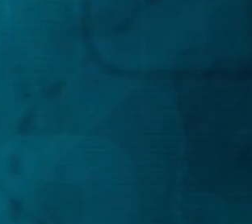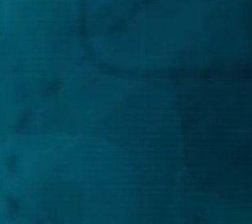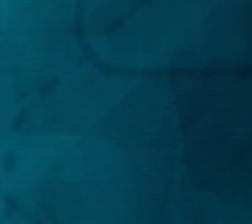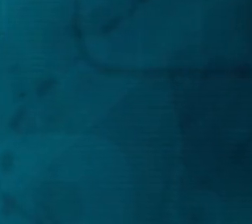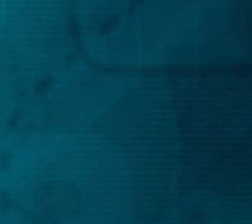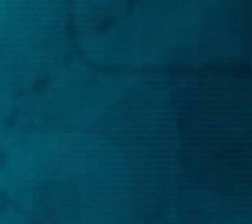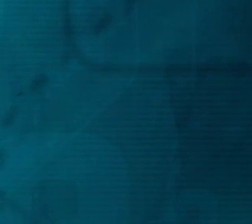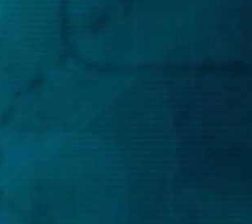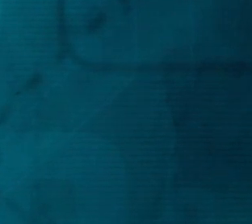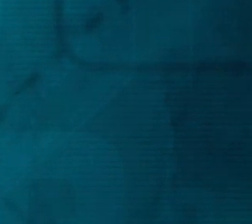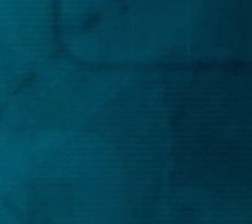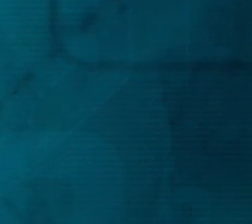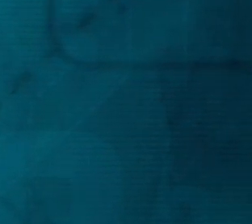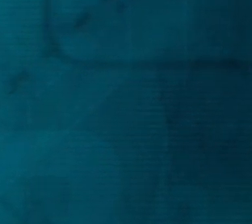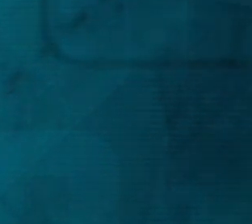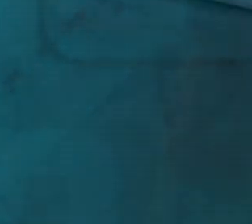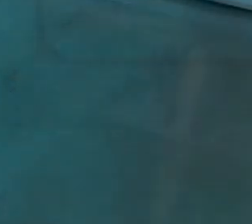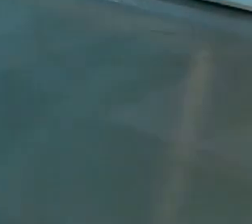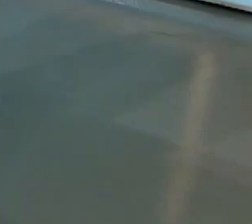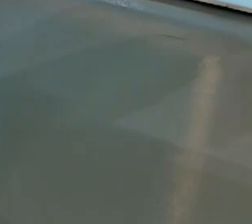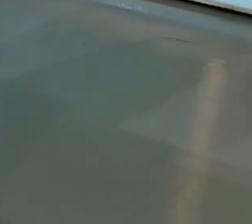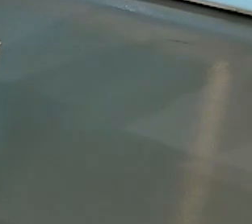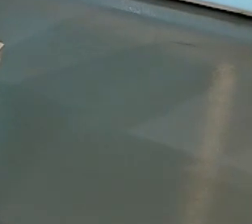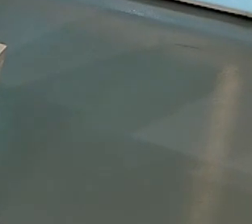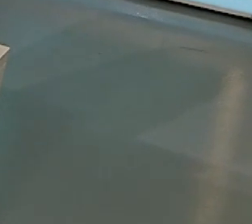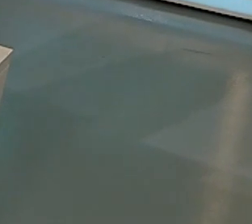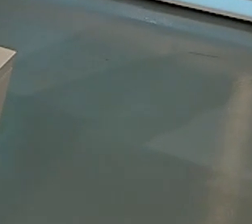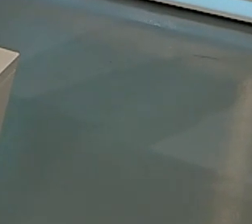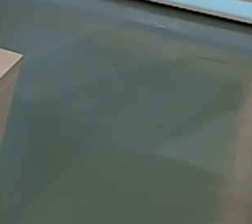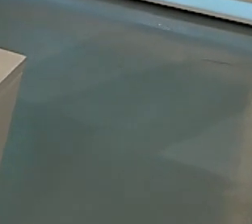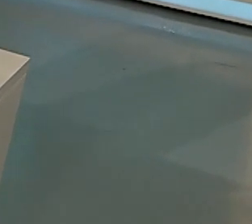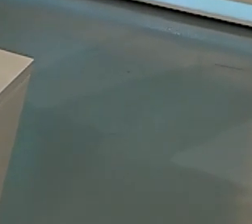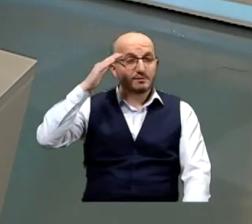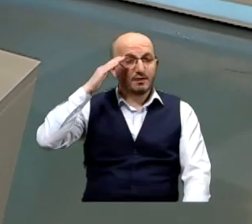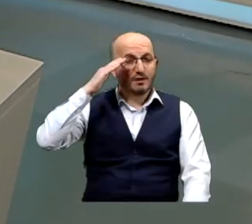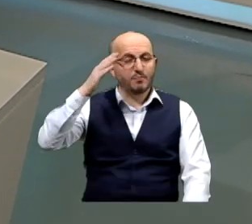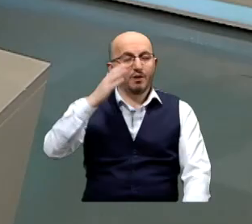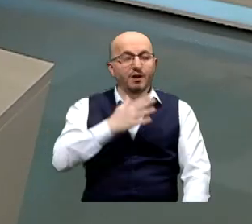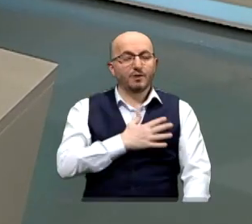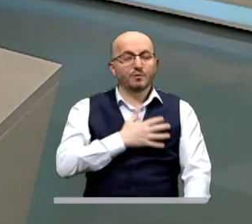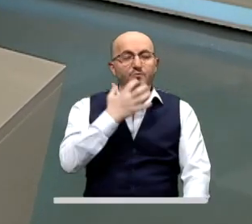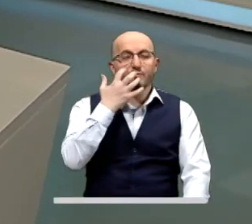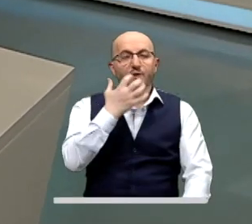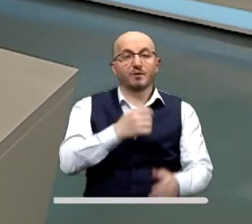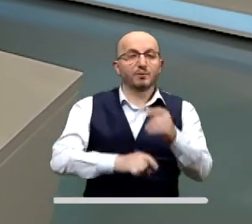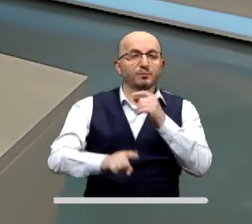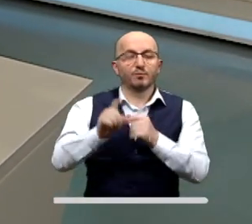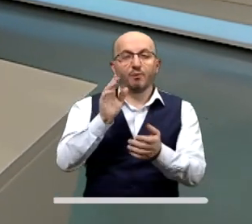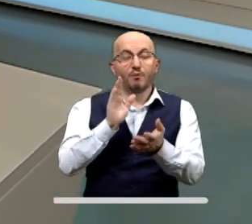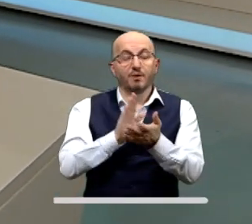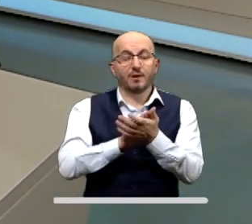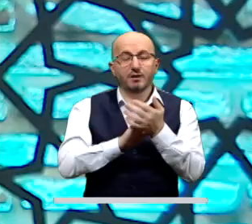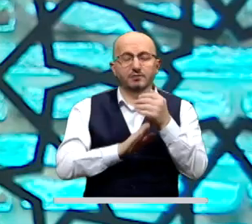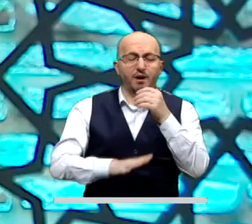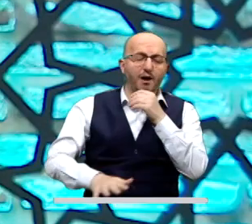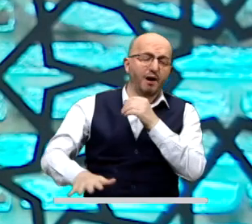öğrenmek herkese farzdır selamünaleyküm ve rahmetullahi ve berekatuhu Sevgili dostlar her birinizi